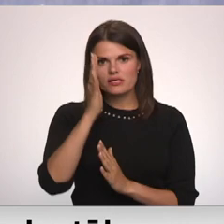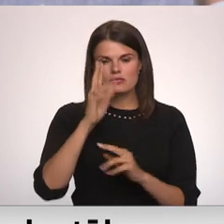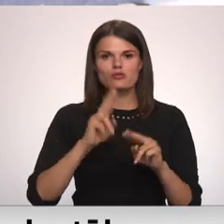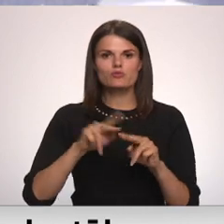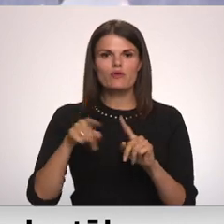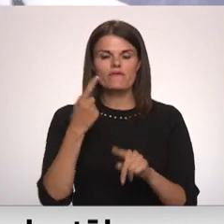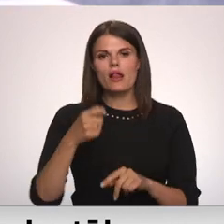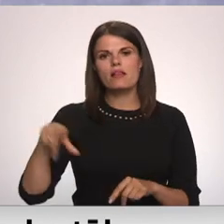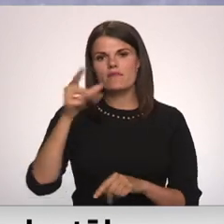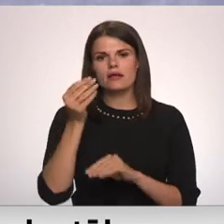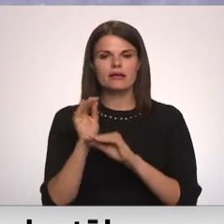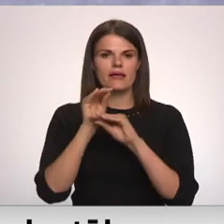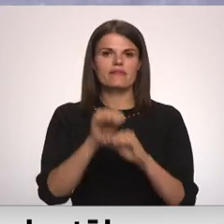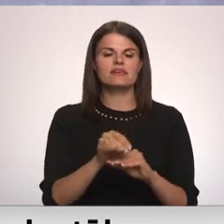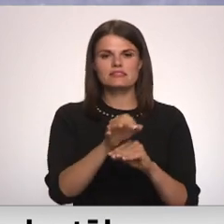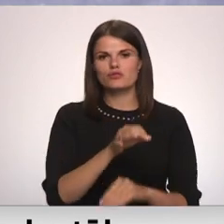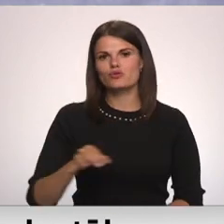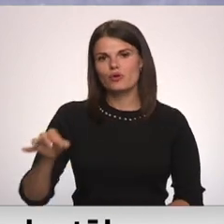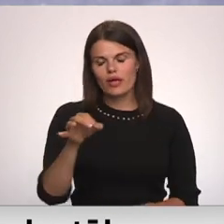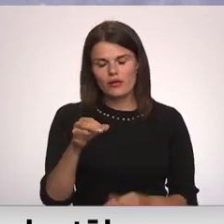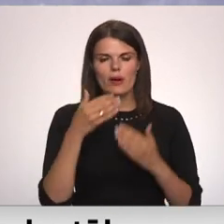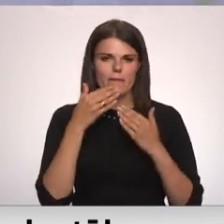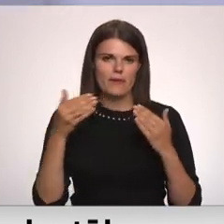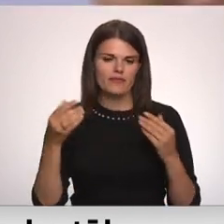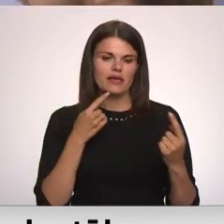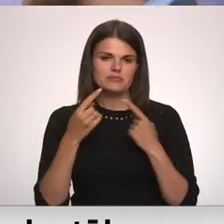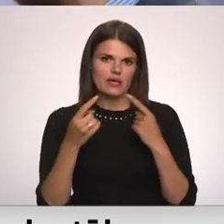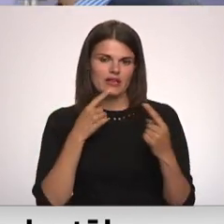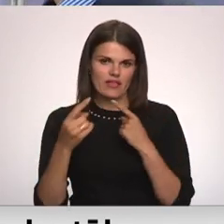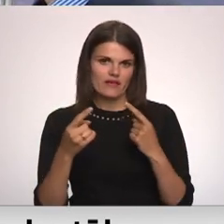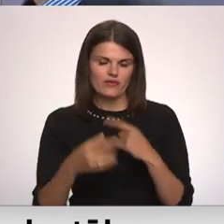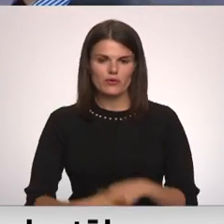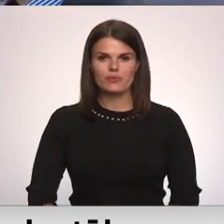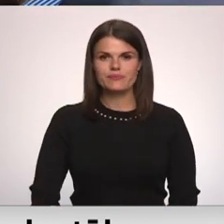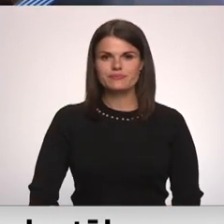un vēl vairāk investīciju reģionā. Paldies par interviju. Have a nice day. Thank you.